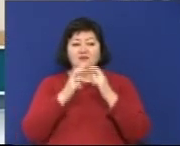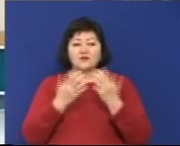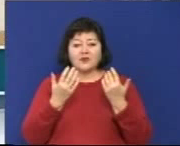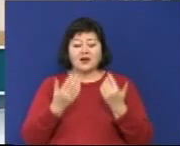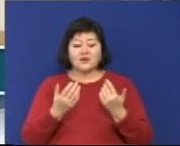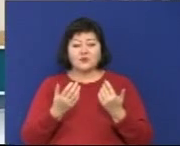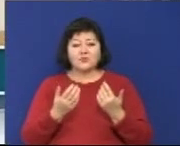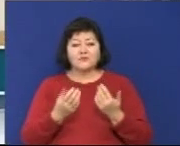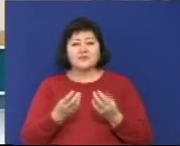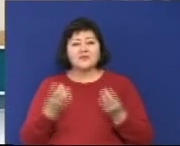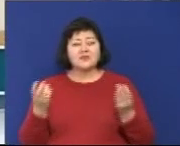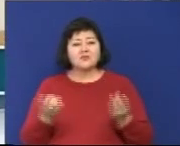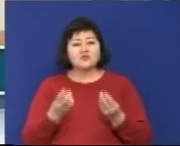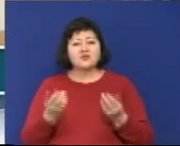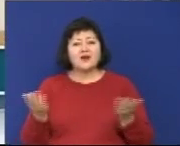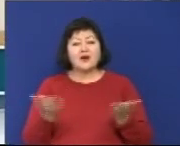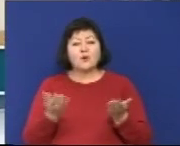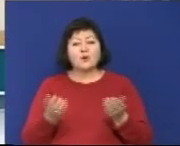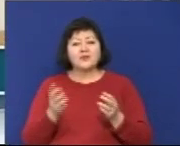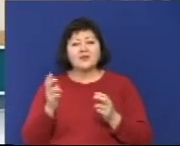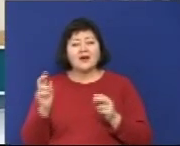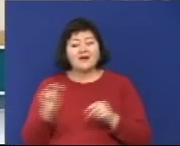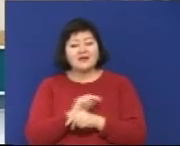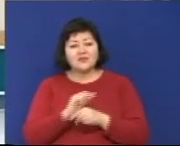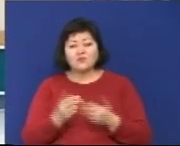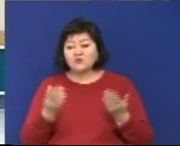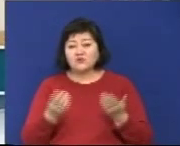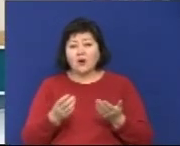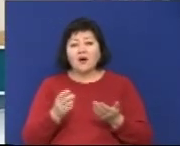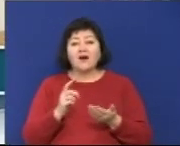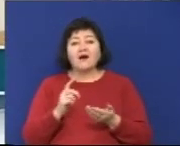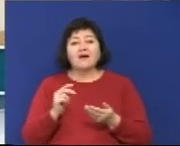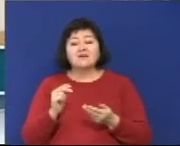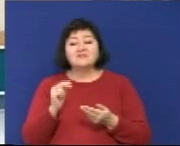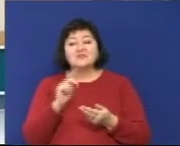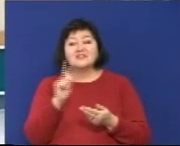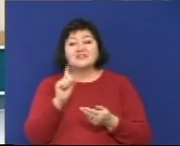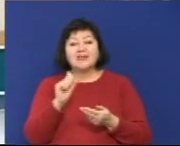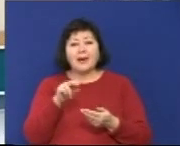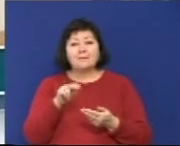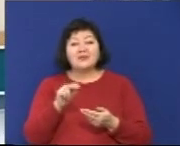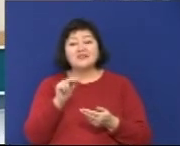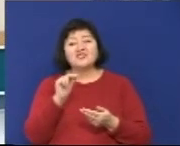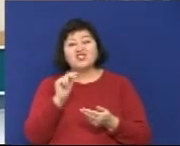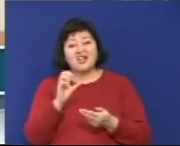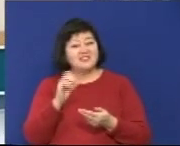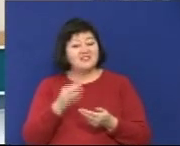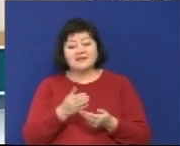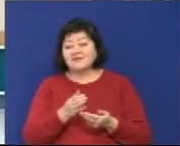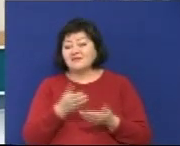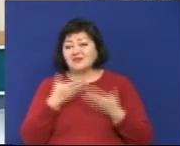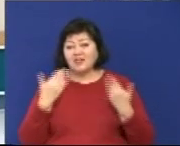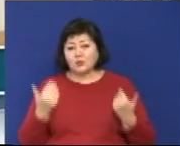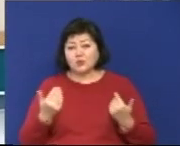если необходим какой-то ремонт, то запчастей таких не выпускается. Они давно морально устарели, кроме того,